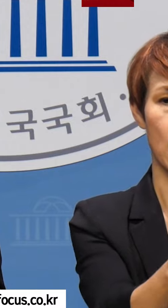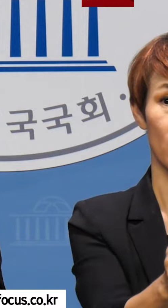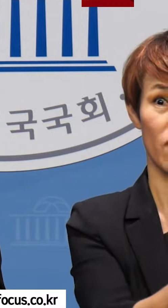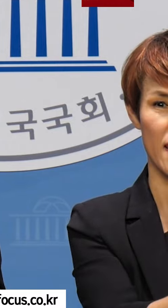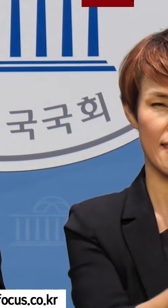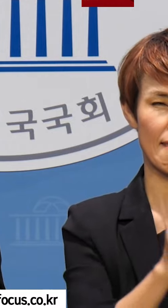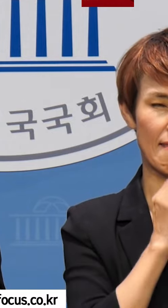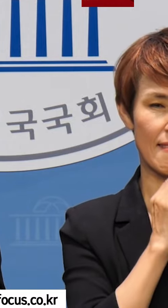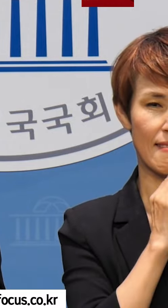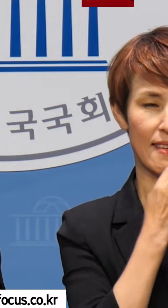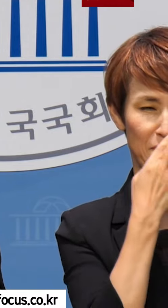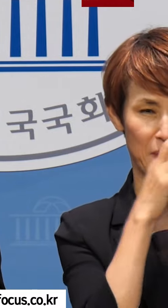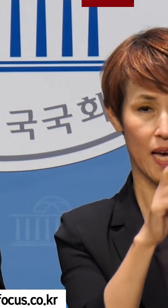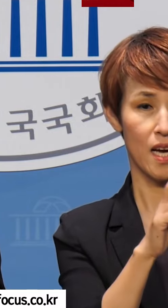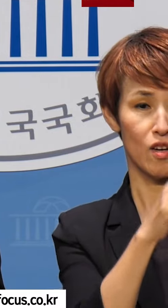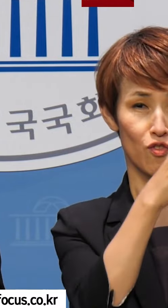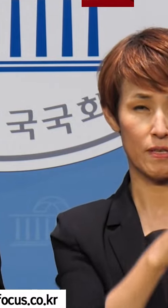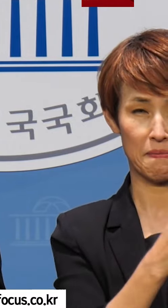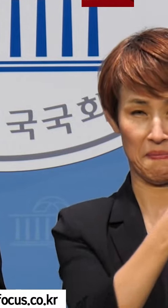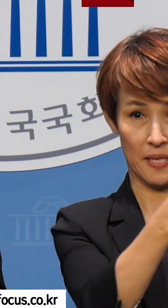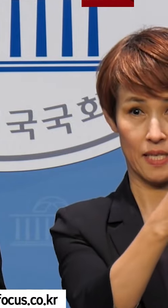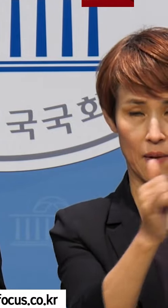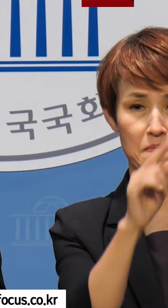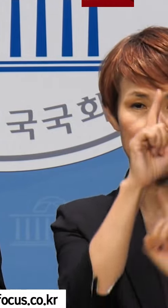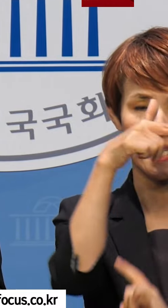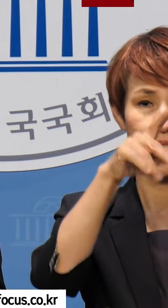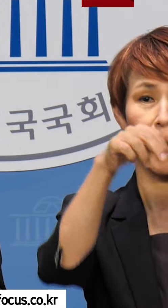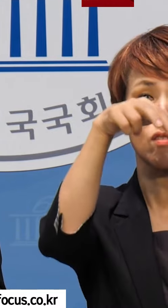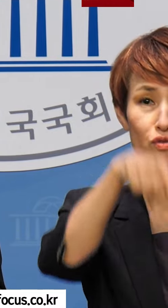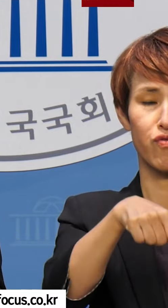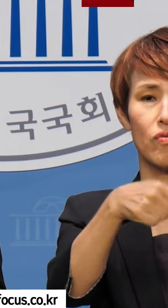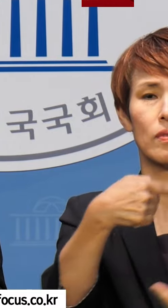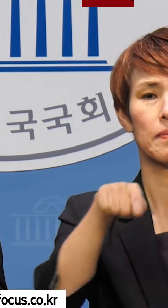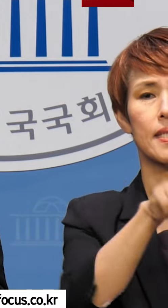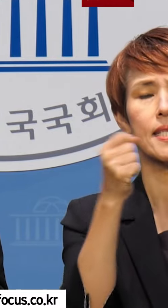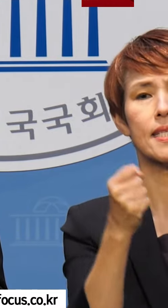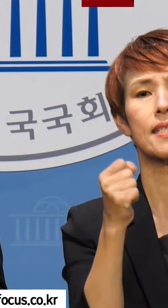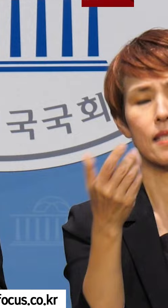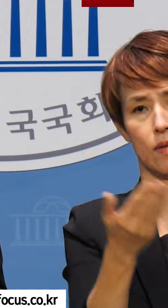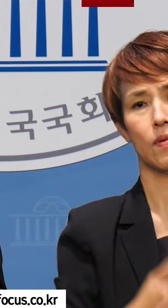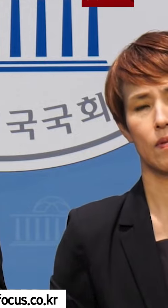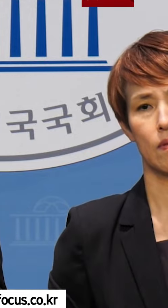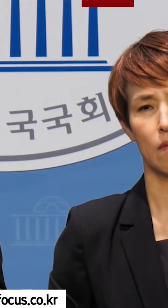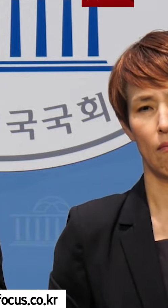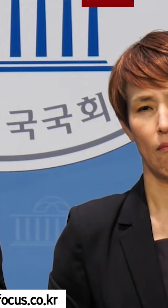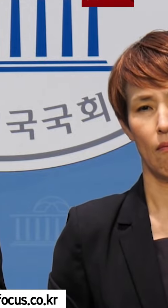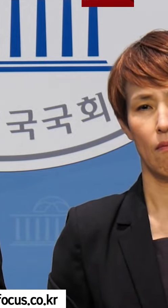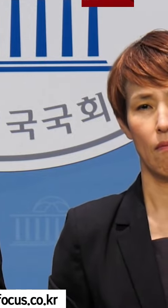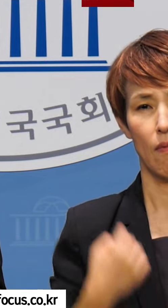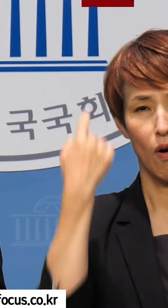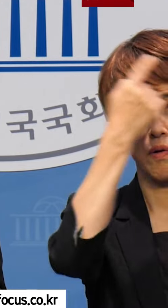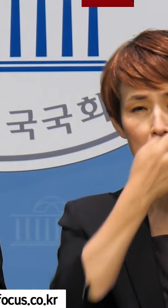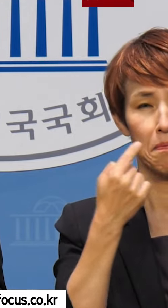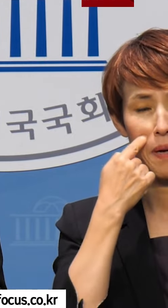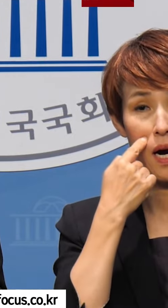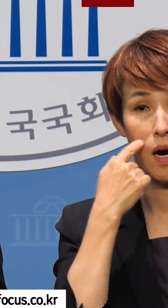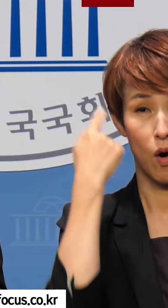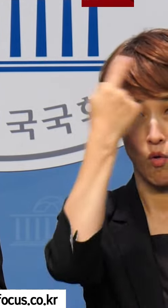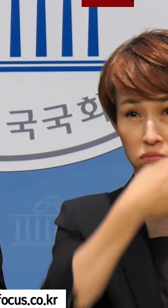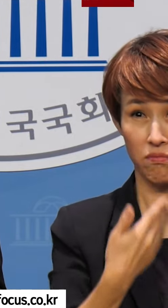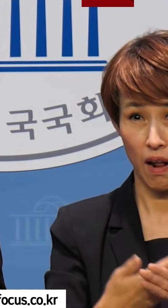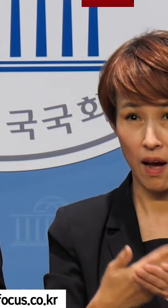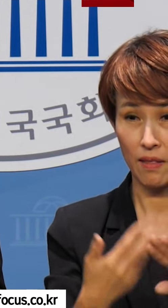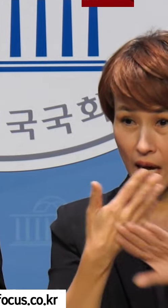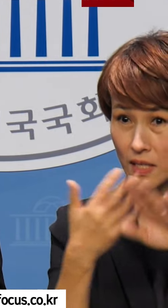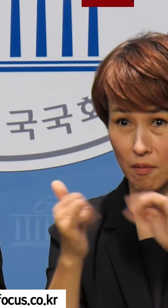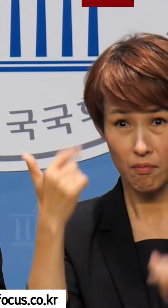진윤 이창수 서울중앙지검장이 버티고 있습니다 막장드라마처럼 얼굴에 점하나 찍는다고